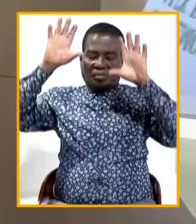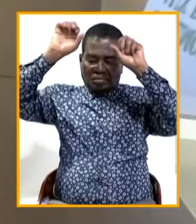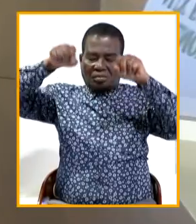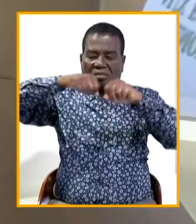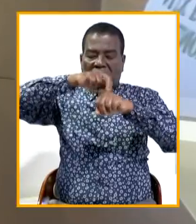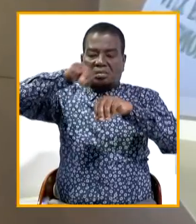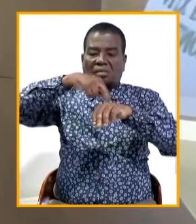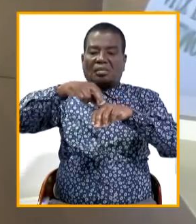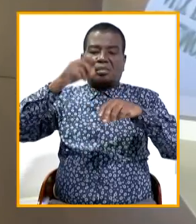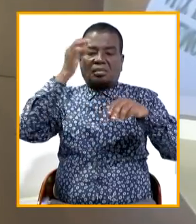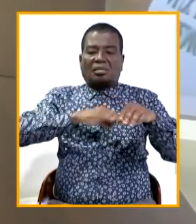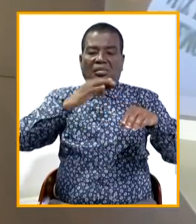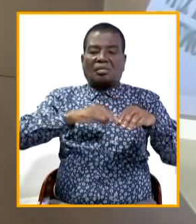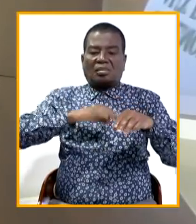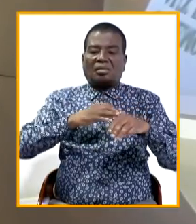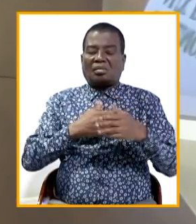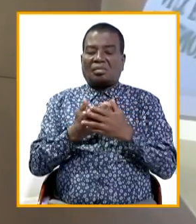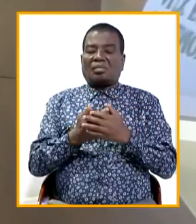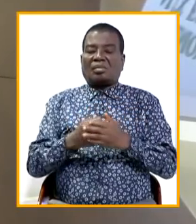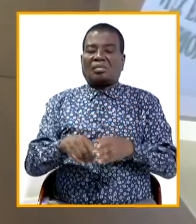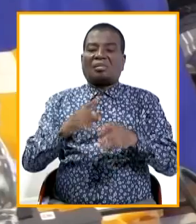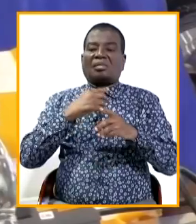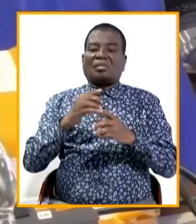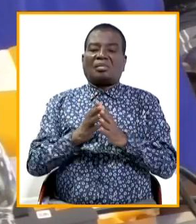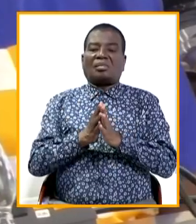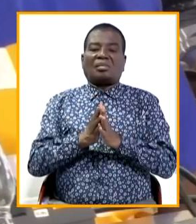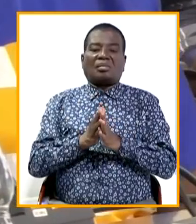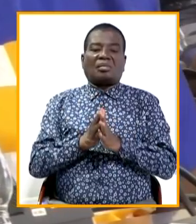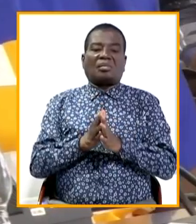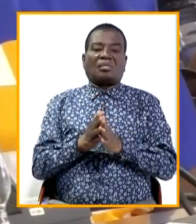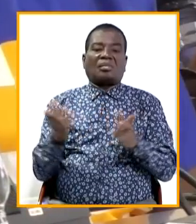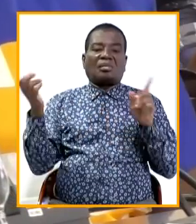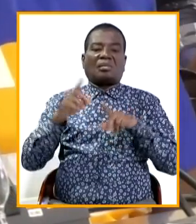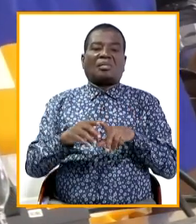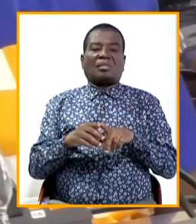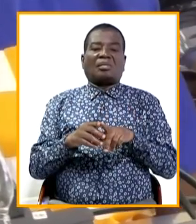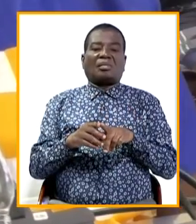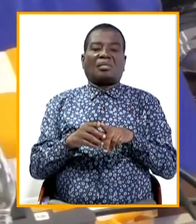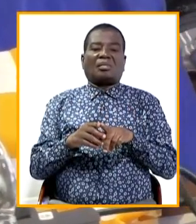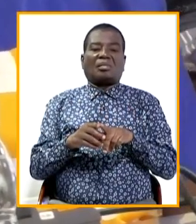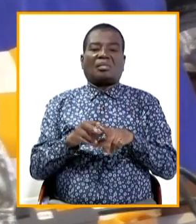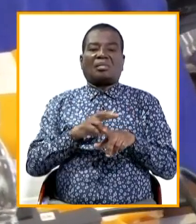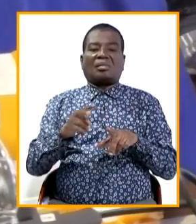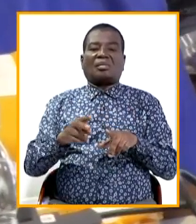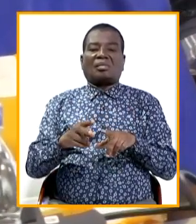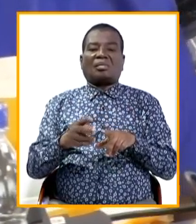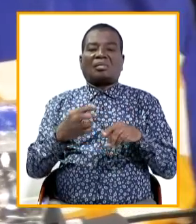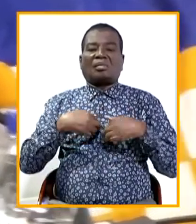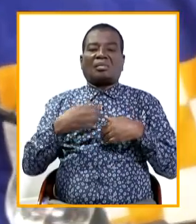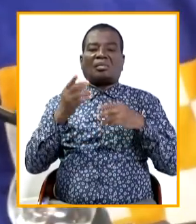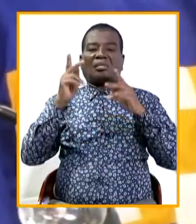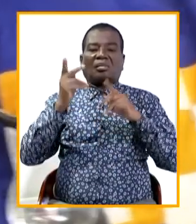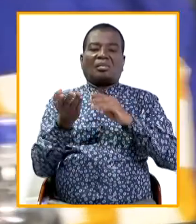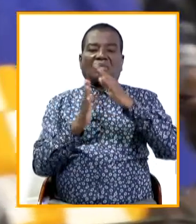République. Les bénéficiaires saluent ce geste humanitaire du gouvernement. Lorsque vous perdez un être cher et que